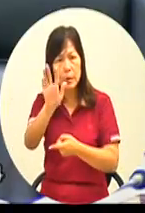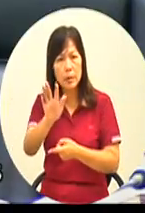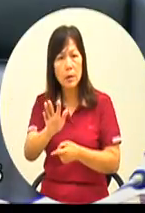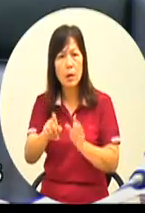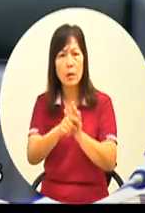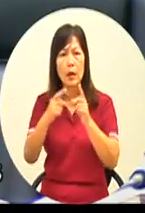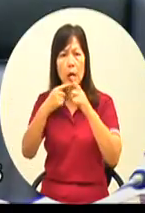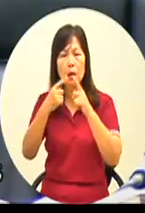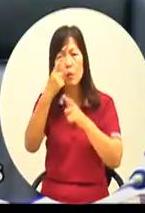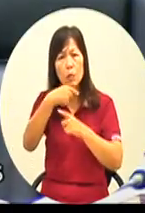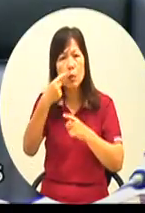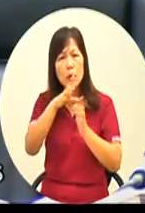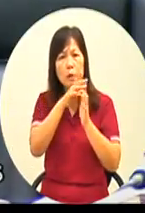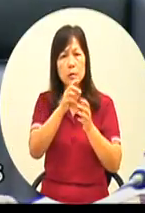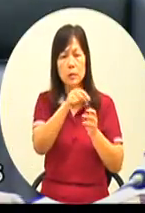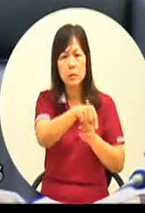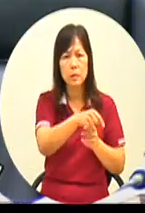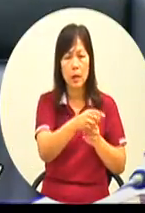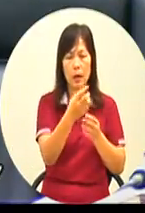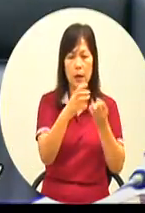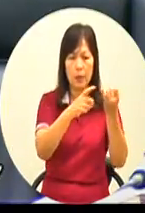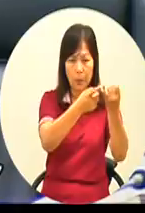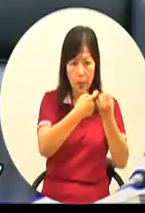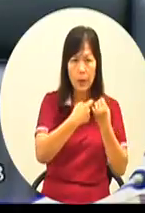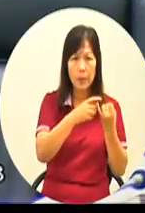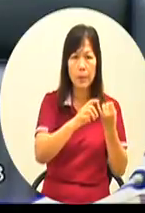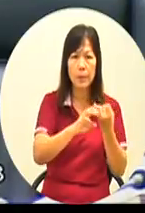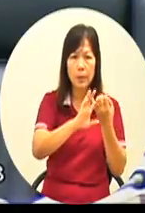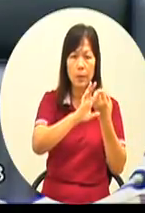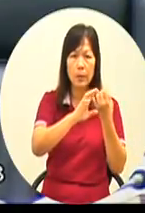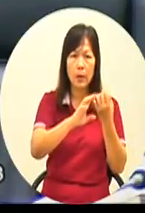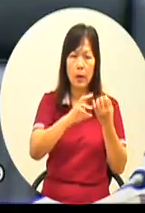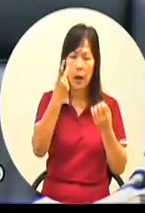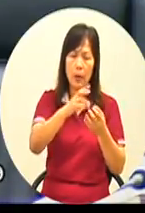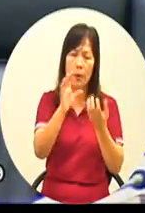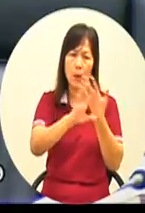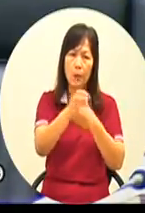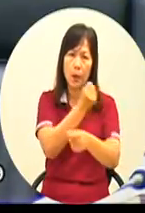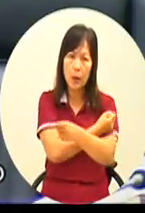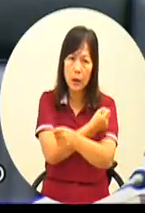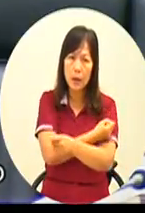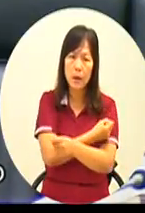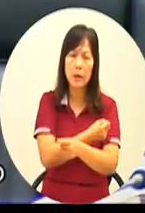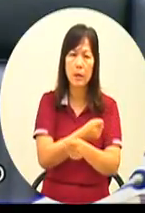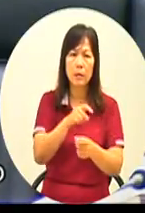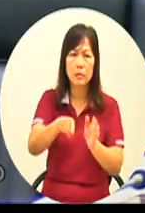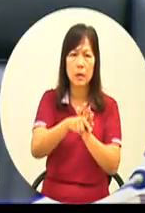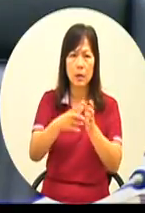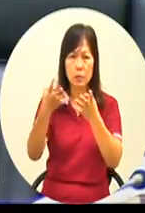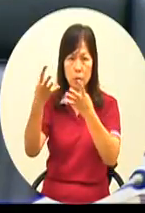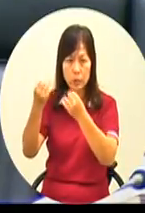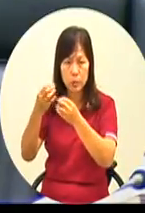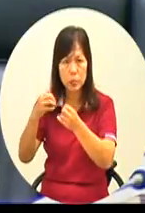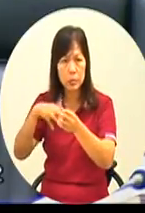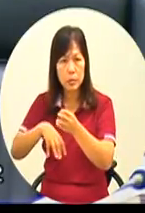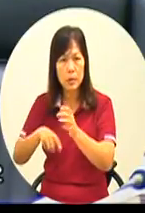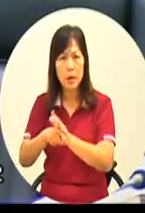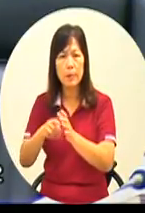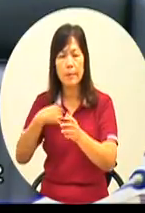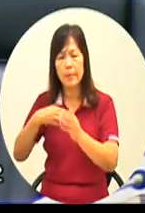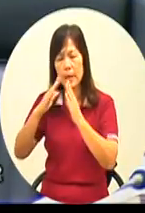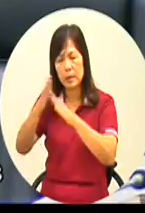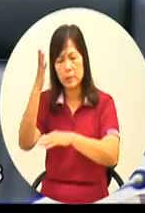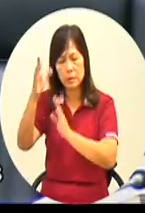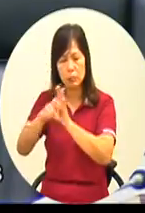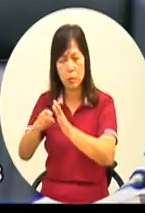人口是属于新住民，好，还有外劳？我觉得我们在这个数据上，我相信市政府是